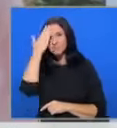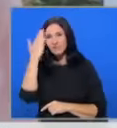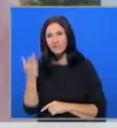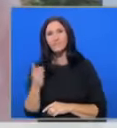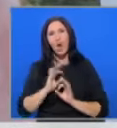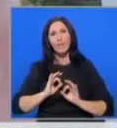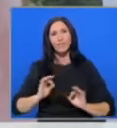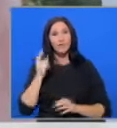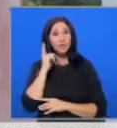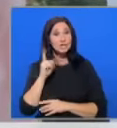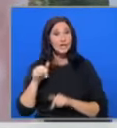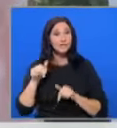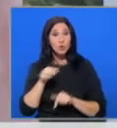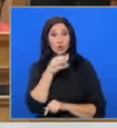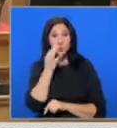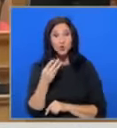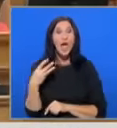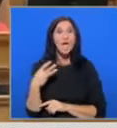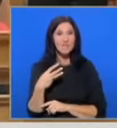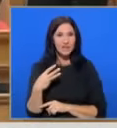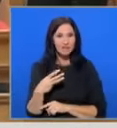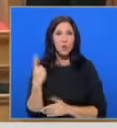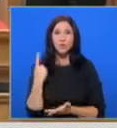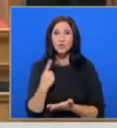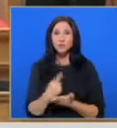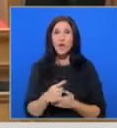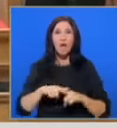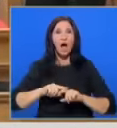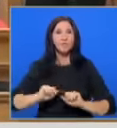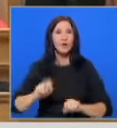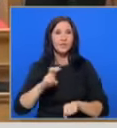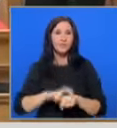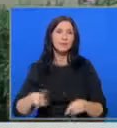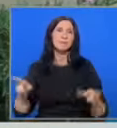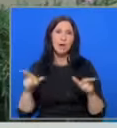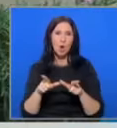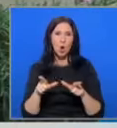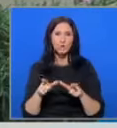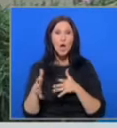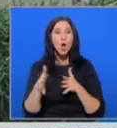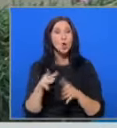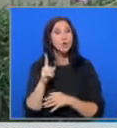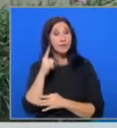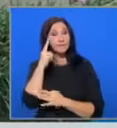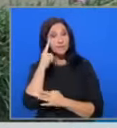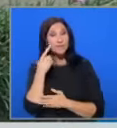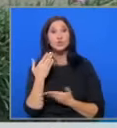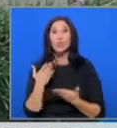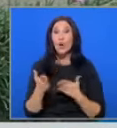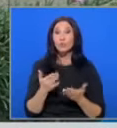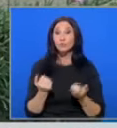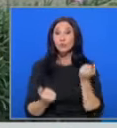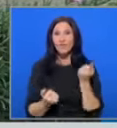и адекватно наказание в този случай е ефективното, настоява и адвокат Димитър Марковски. Хората трябва да знаят, че когато